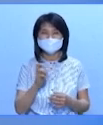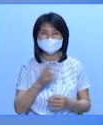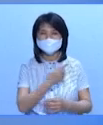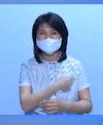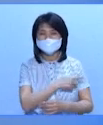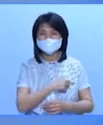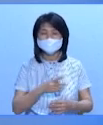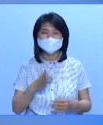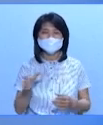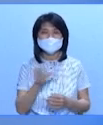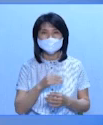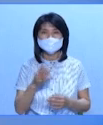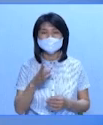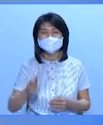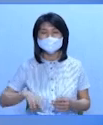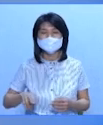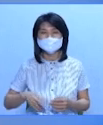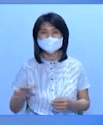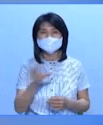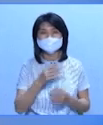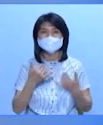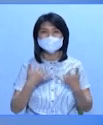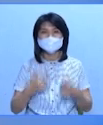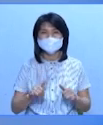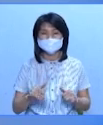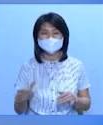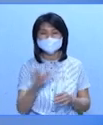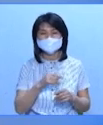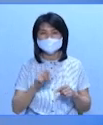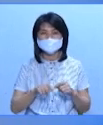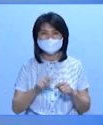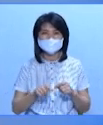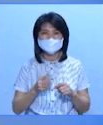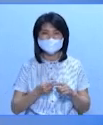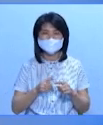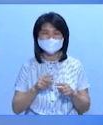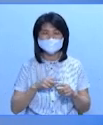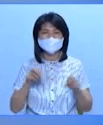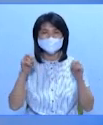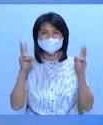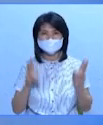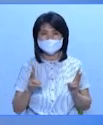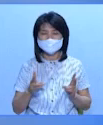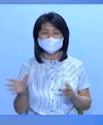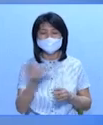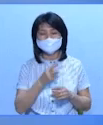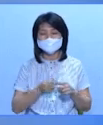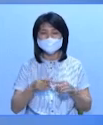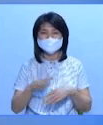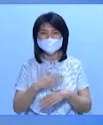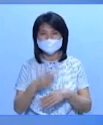айтпағанда басшылардың өзі аң-таң. Қызметтік тексеруден соң кемшілікке жол берген мамандар тиісті жазасын алатын